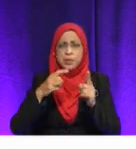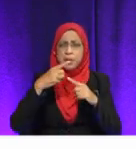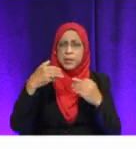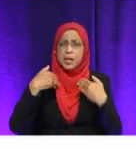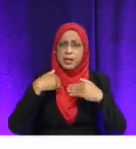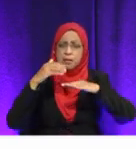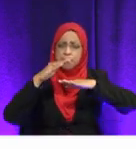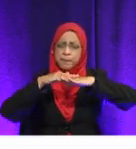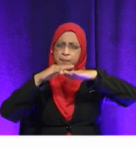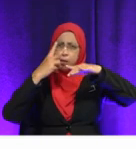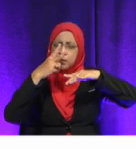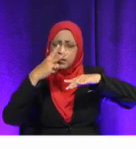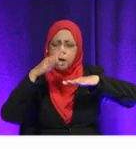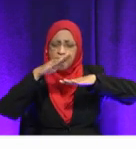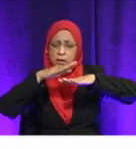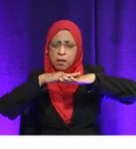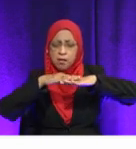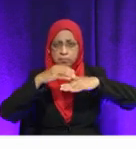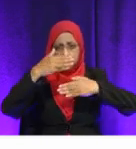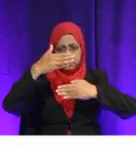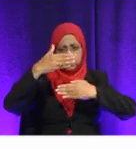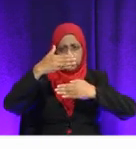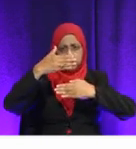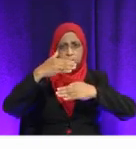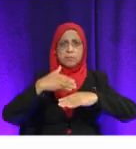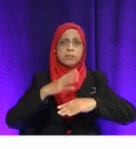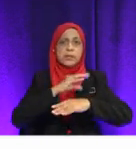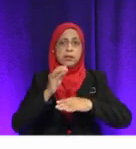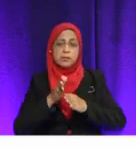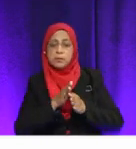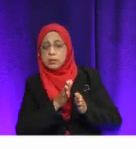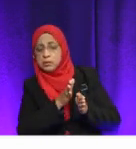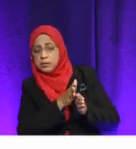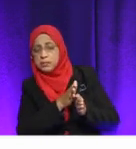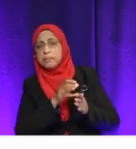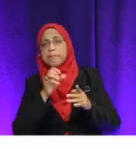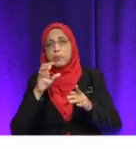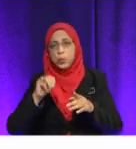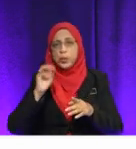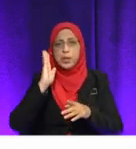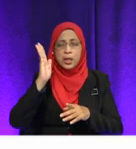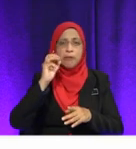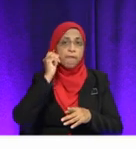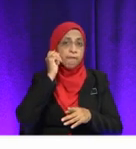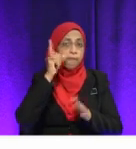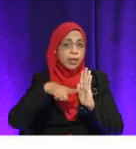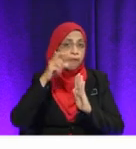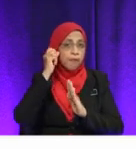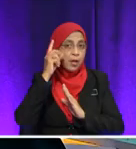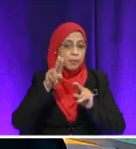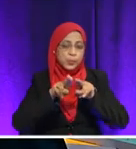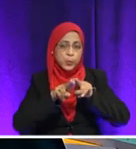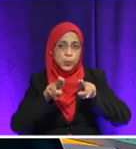oke pandangan harapan dan pandangan Sisi Maka langsung dimulai dapatkan ukuran dan dibeli